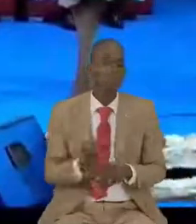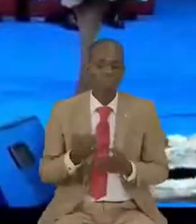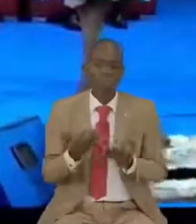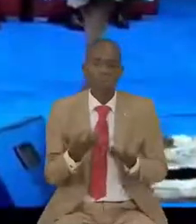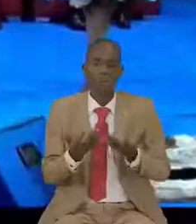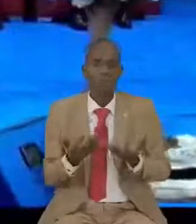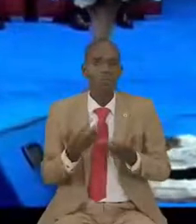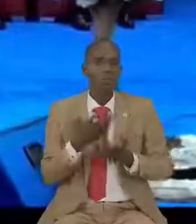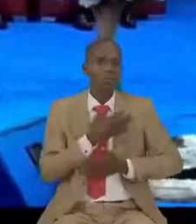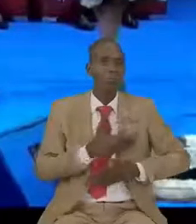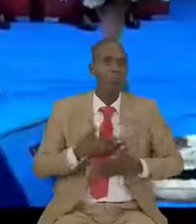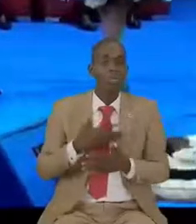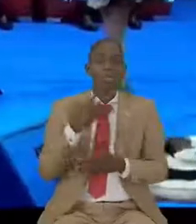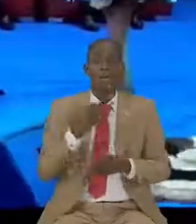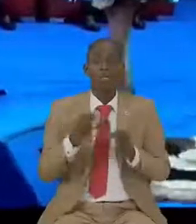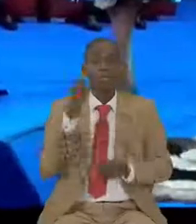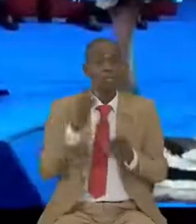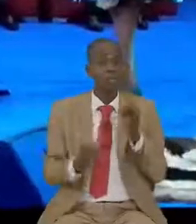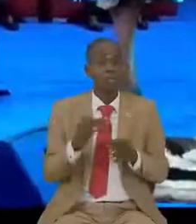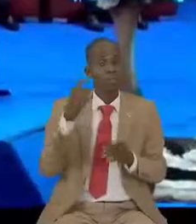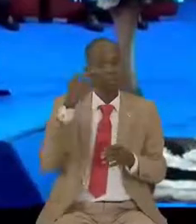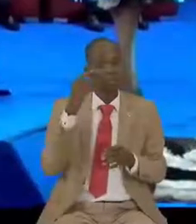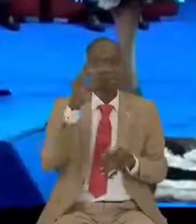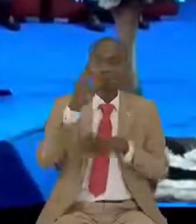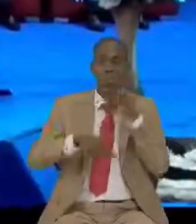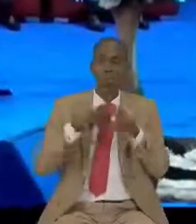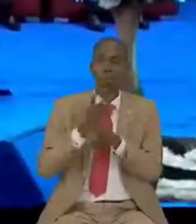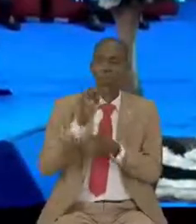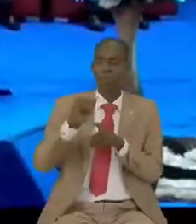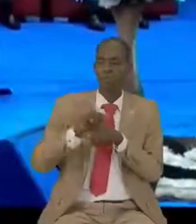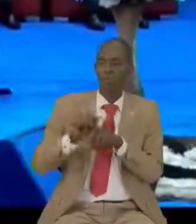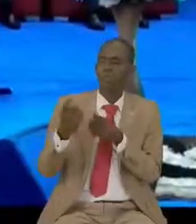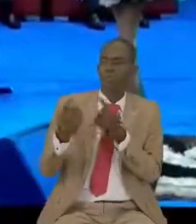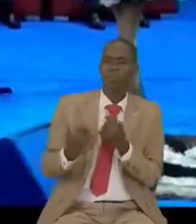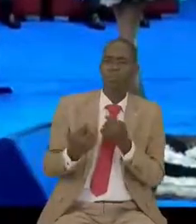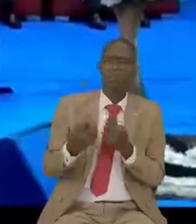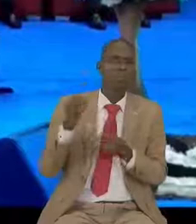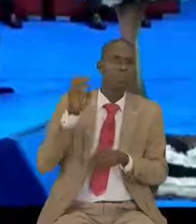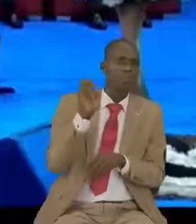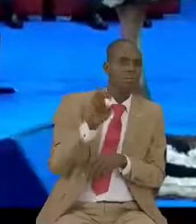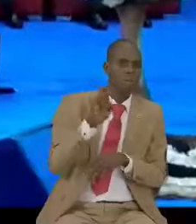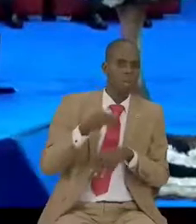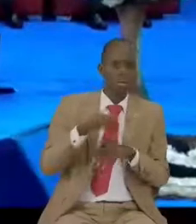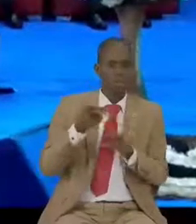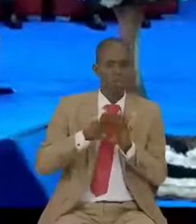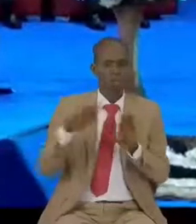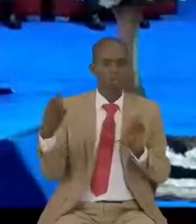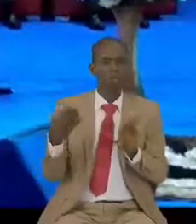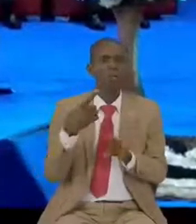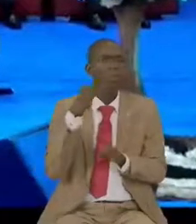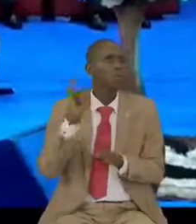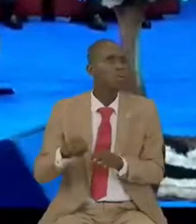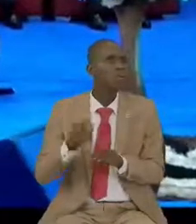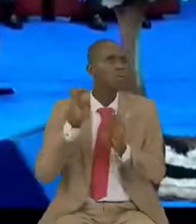enseigne à renoncer à l'impiété et au convoitisme mondaine. Et si l'impiété tape à la porte, tu